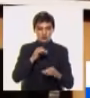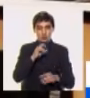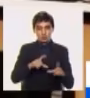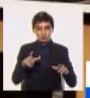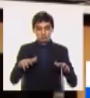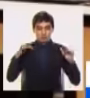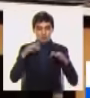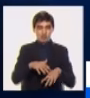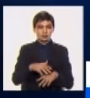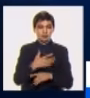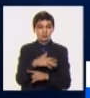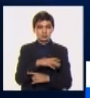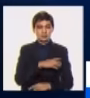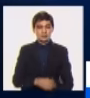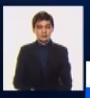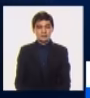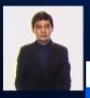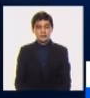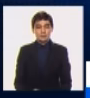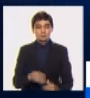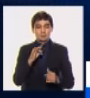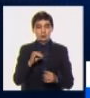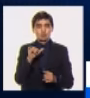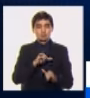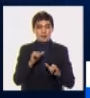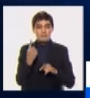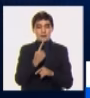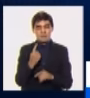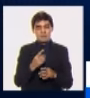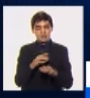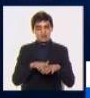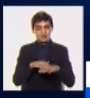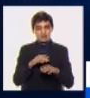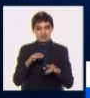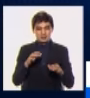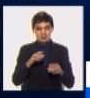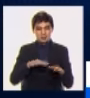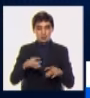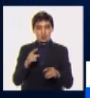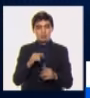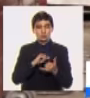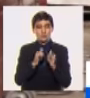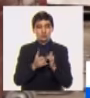словно вынесло на улице и куда же первым делом отправились житель усть-каменогорска